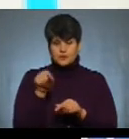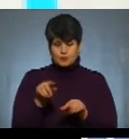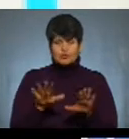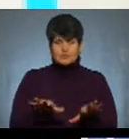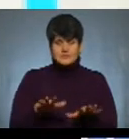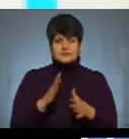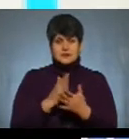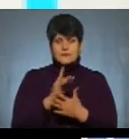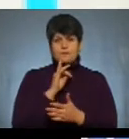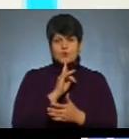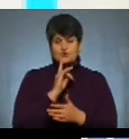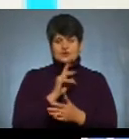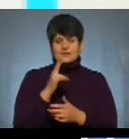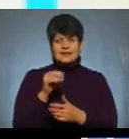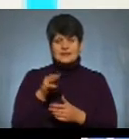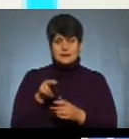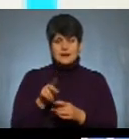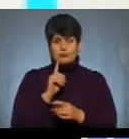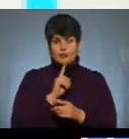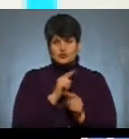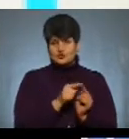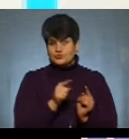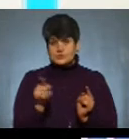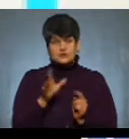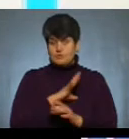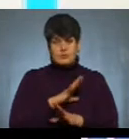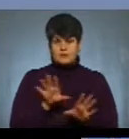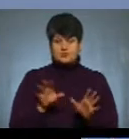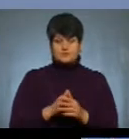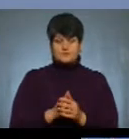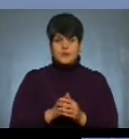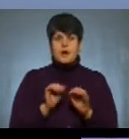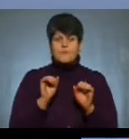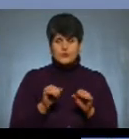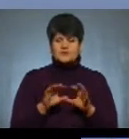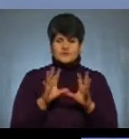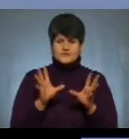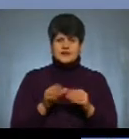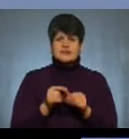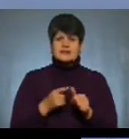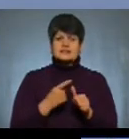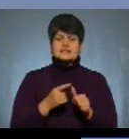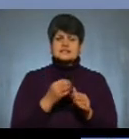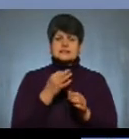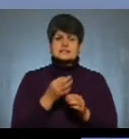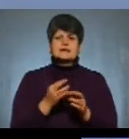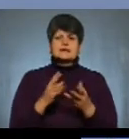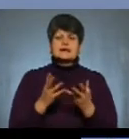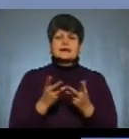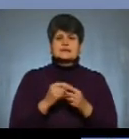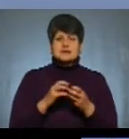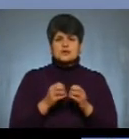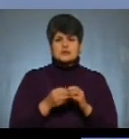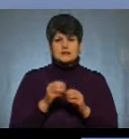в даному місті, у нас поки що ДТП з потерпілими від того часу не було. Можете взагалі назвати кількісно, які